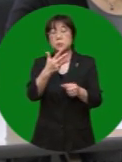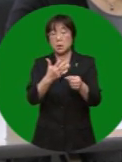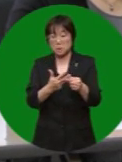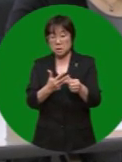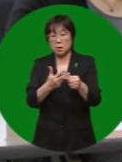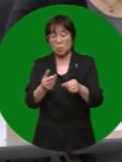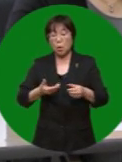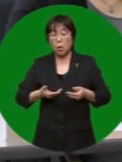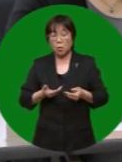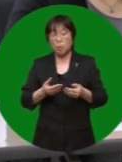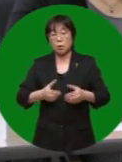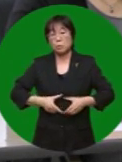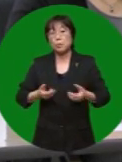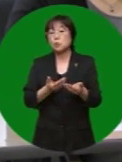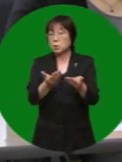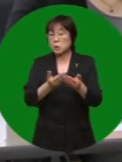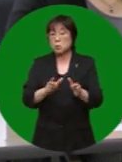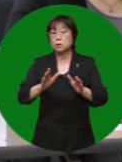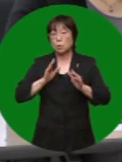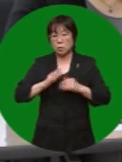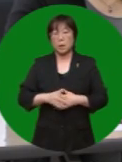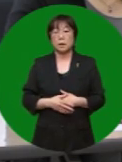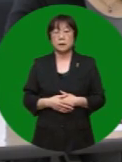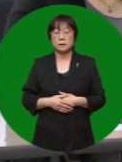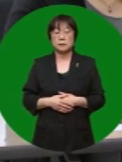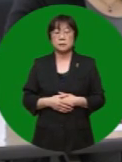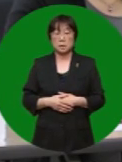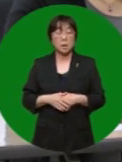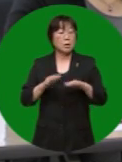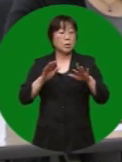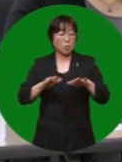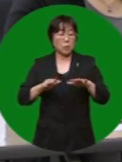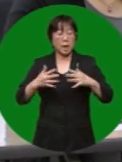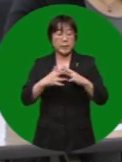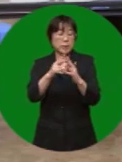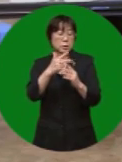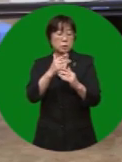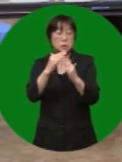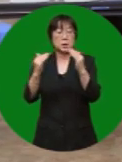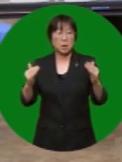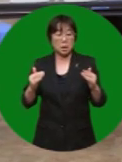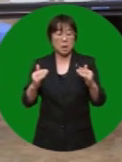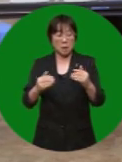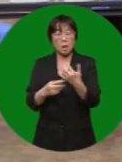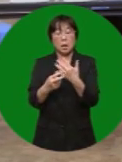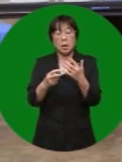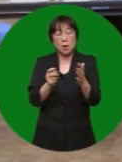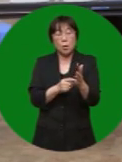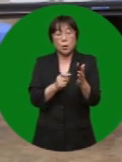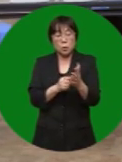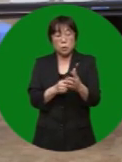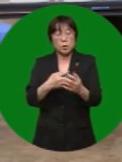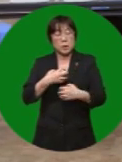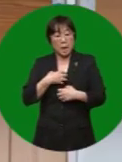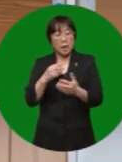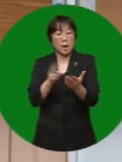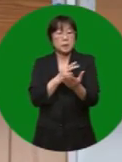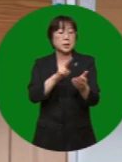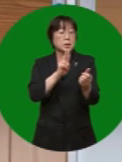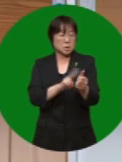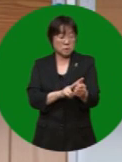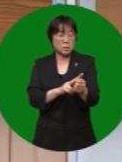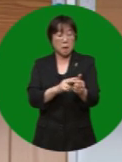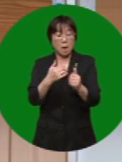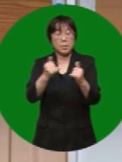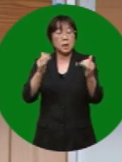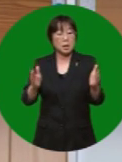本地震を受けてですね、今回建築士会から応急危険の判定士として民間から